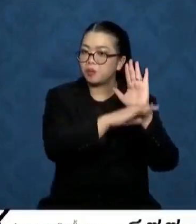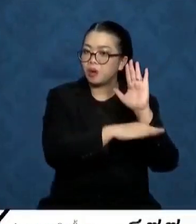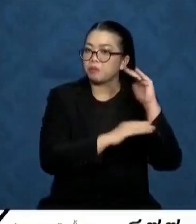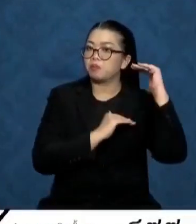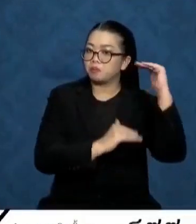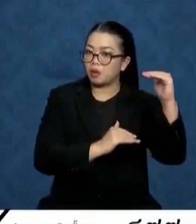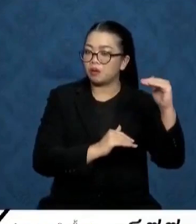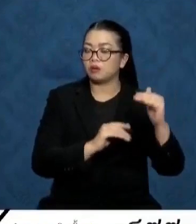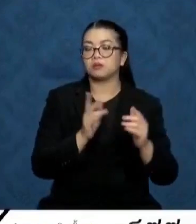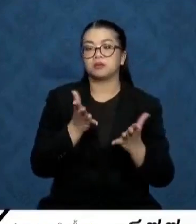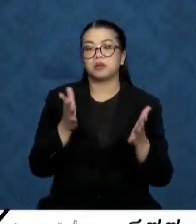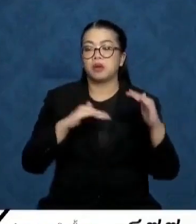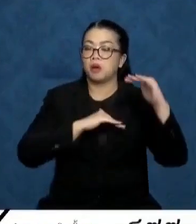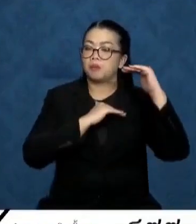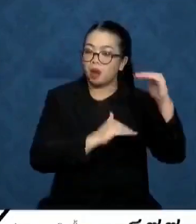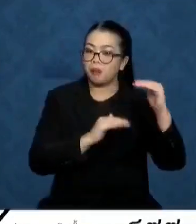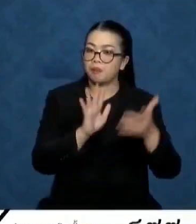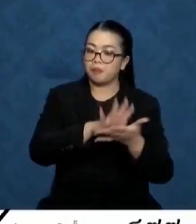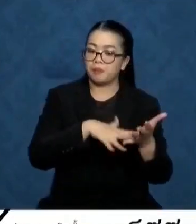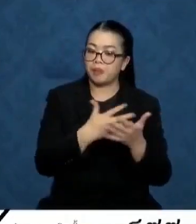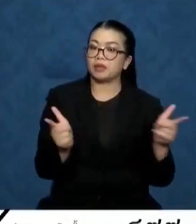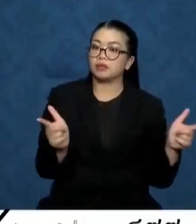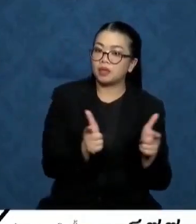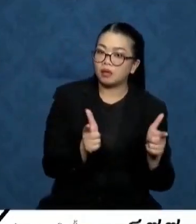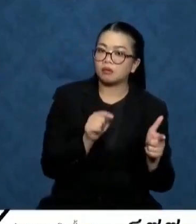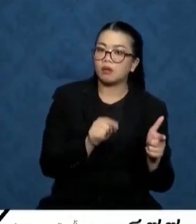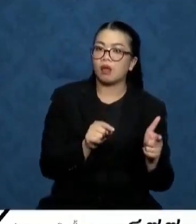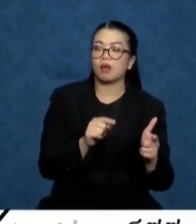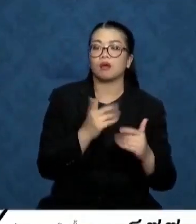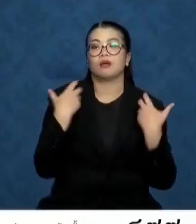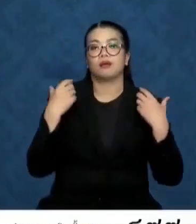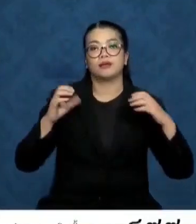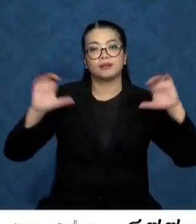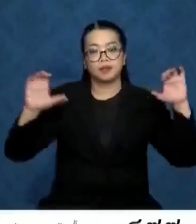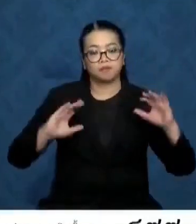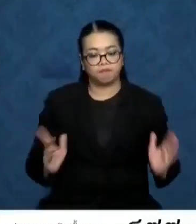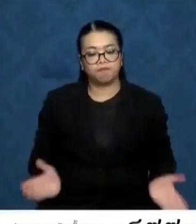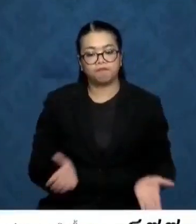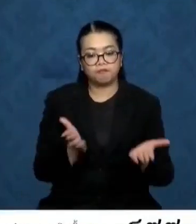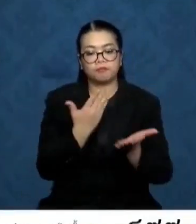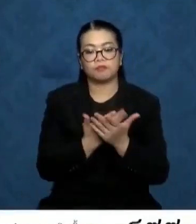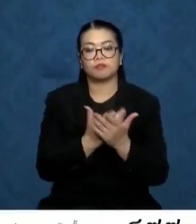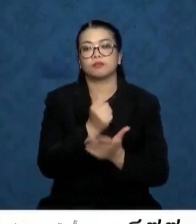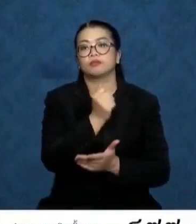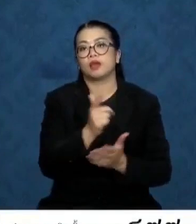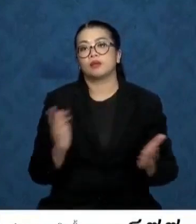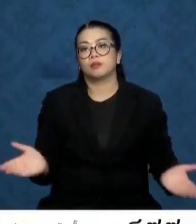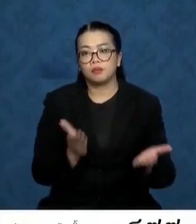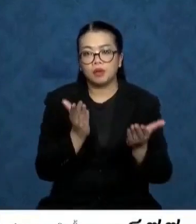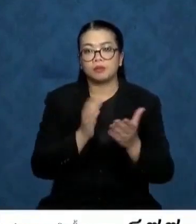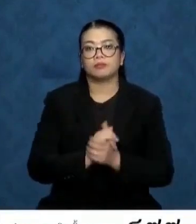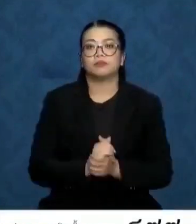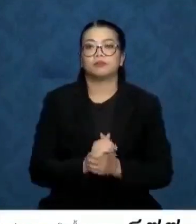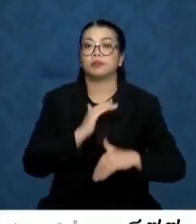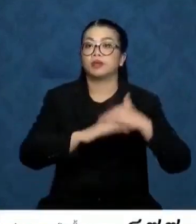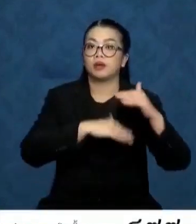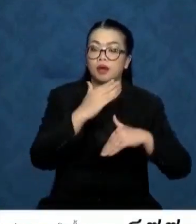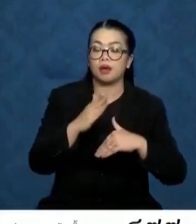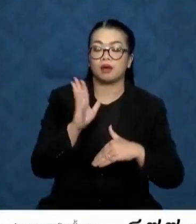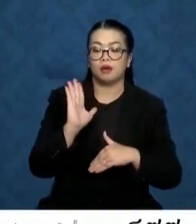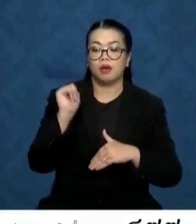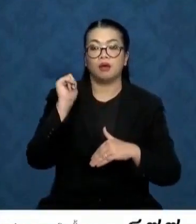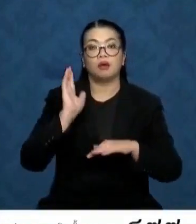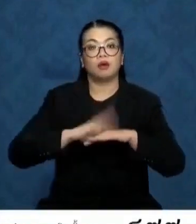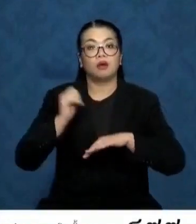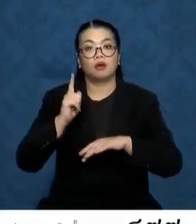ได้แก่กรอบระยะสั้นรัฐบาลมีความจำเป็นที่จะต้องกระตุ้นรายจ่ายจุดประกายให้เครื่องยนต์ทาง